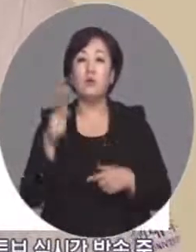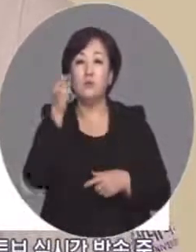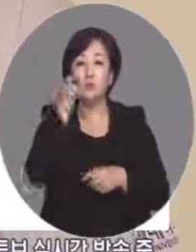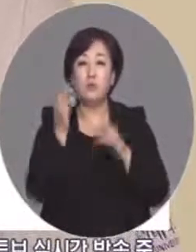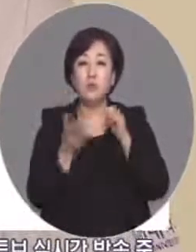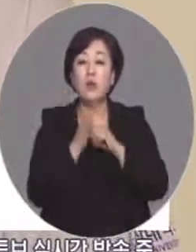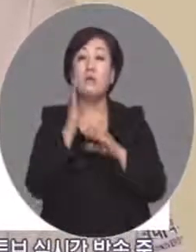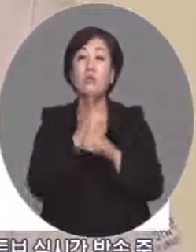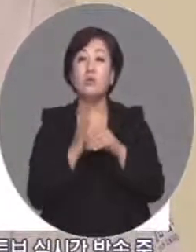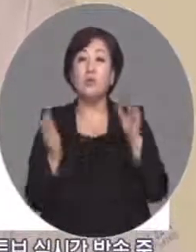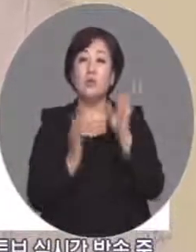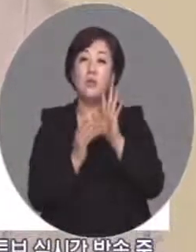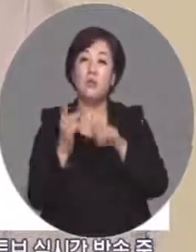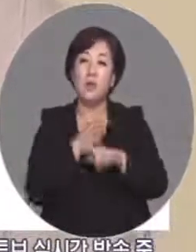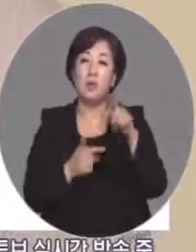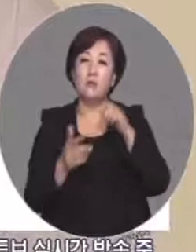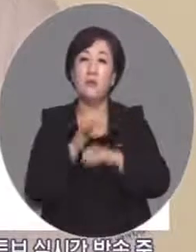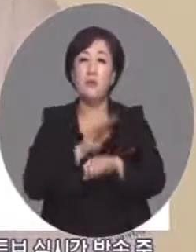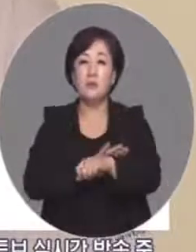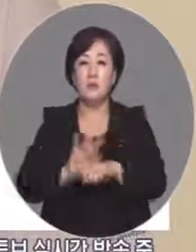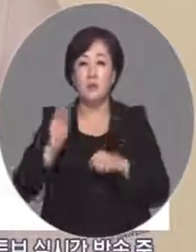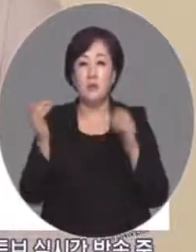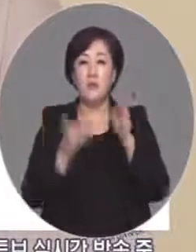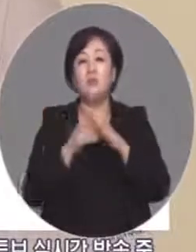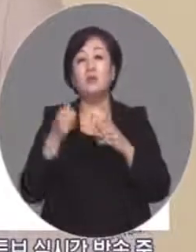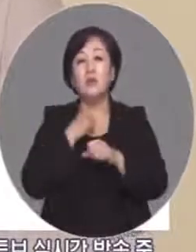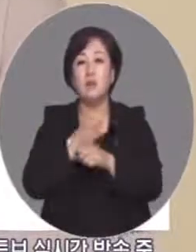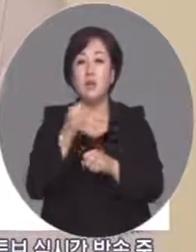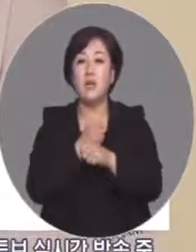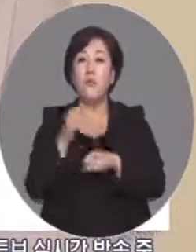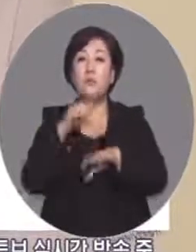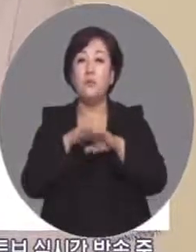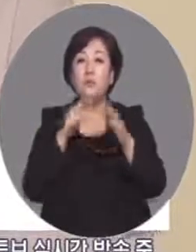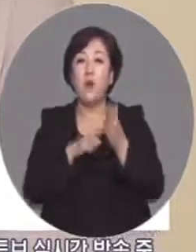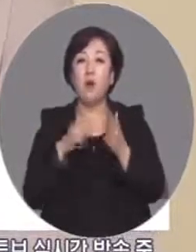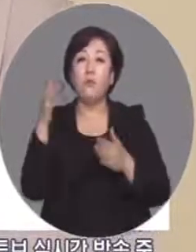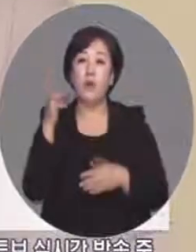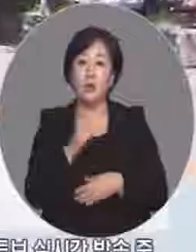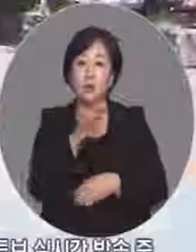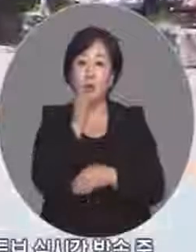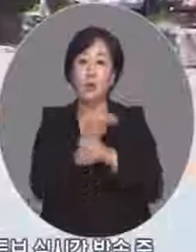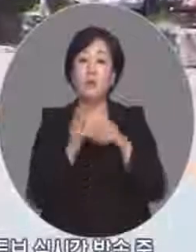일이라서 그래서 조금 더 익숙해지지 않도록 긴장하고 일을 계속해야 될 것 같아요. 일단 정신.